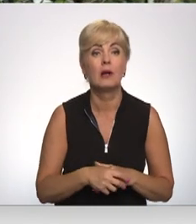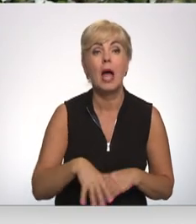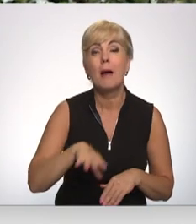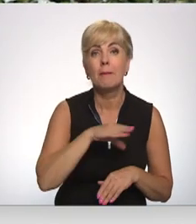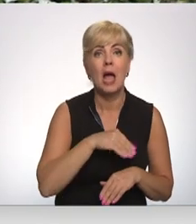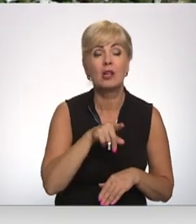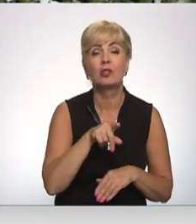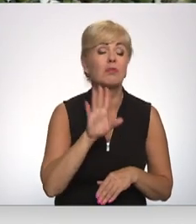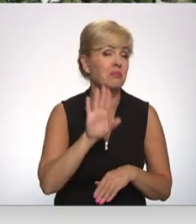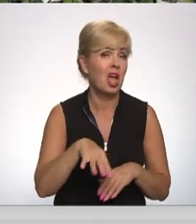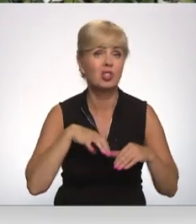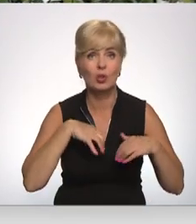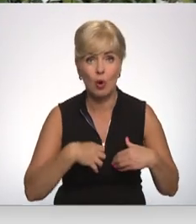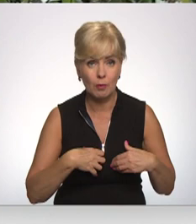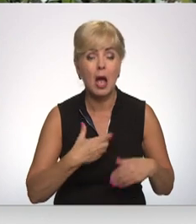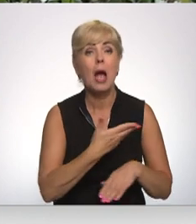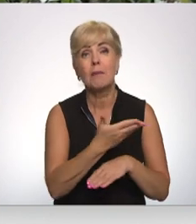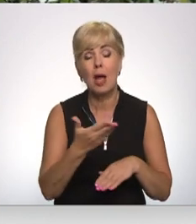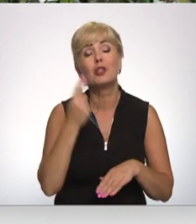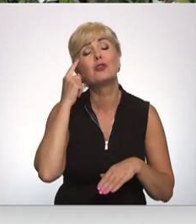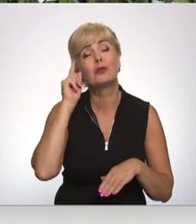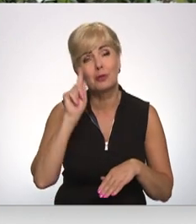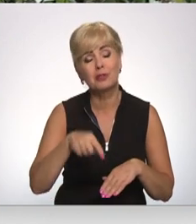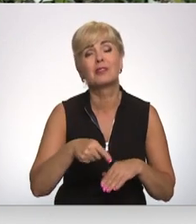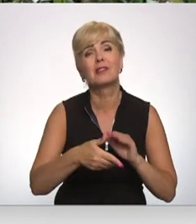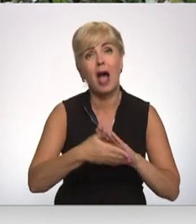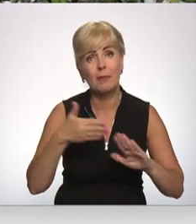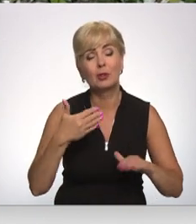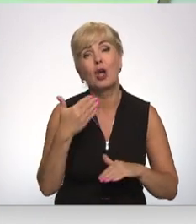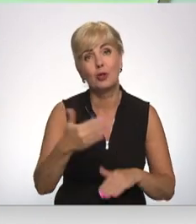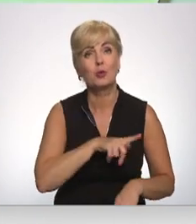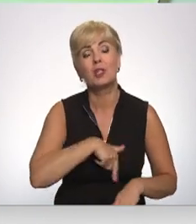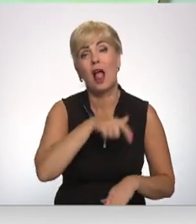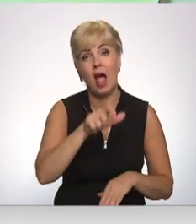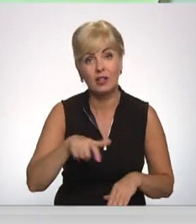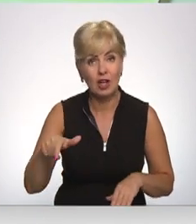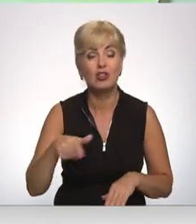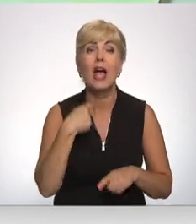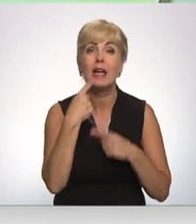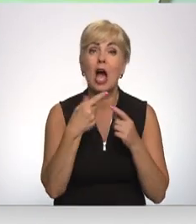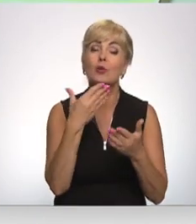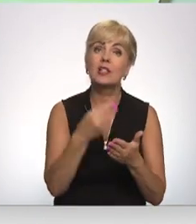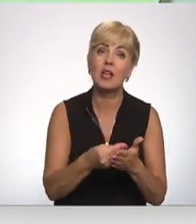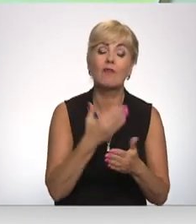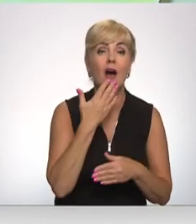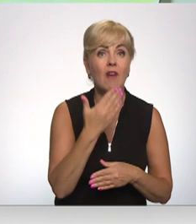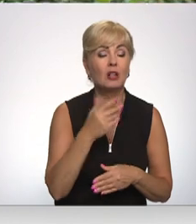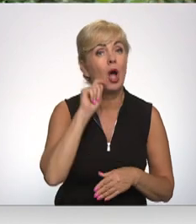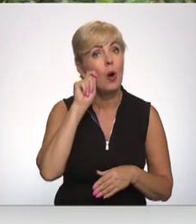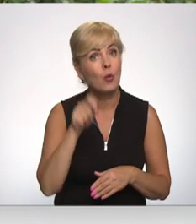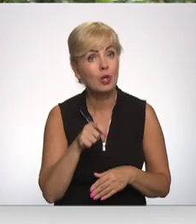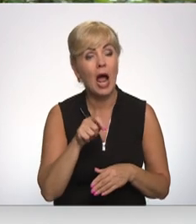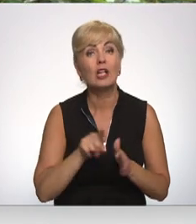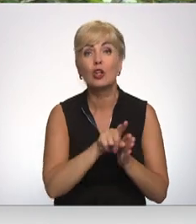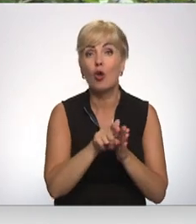par to nemaz neskumstam. Mēs jūs ļoti labi saprotam. Jūs esat latvieši un jums ir jārunā savā valodā. Ukrainā